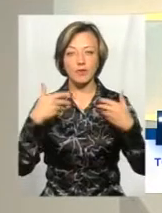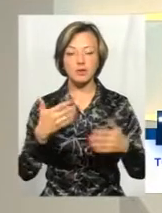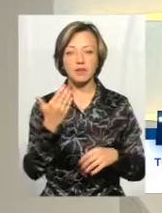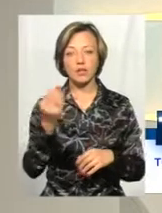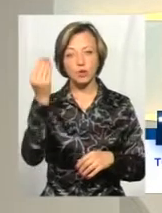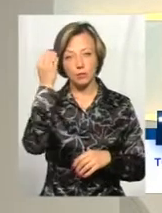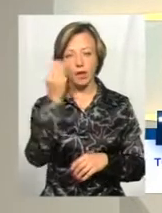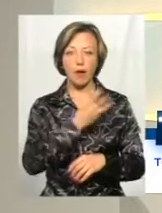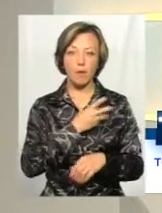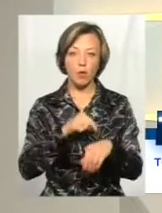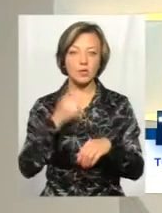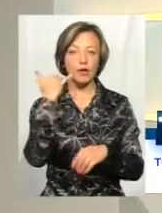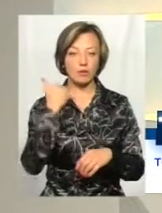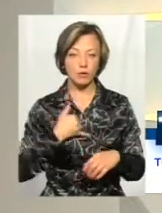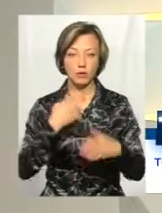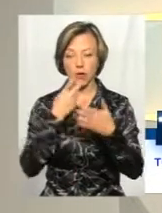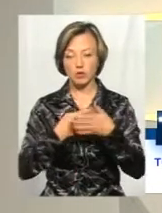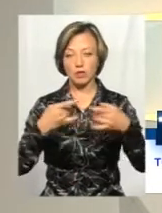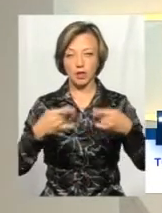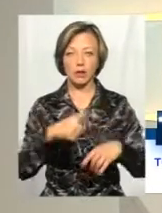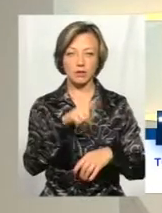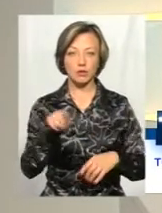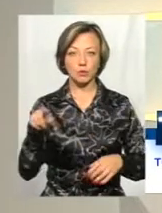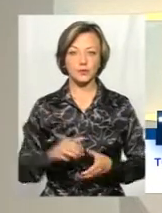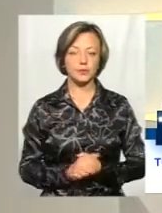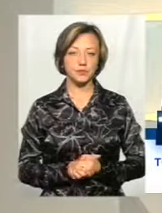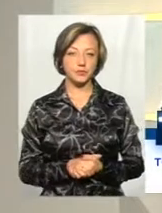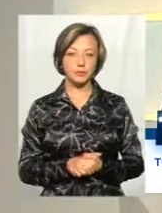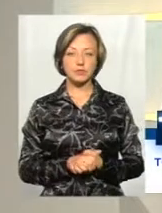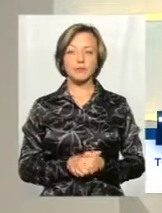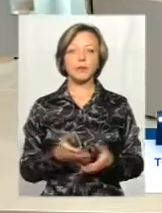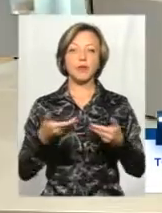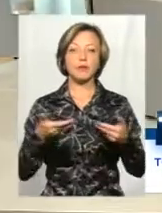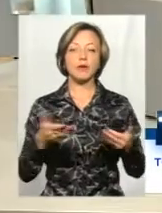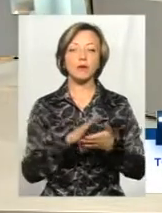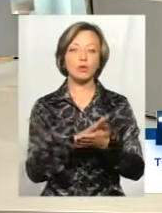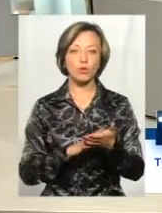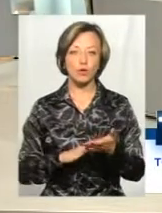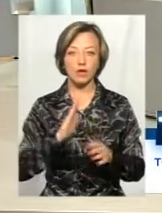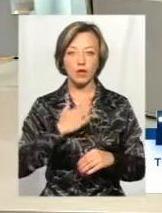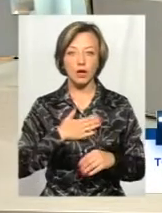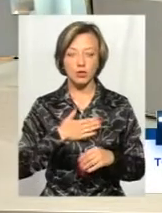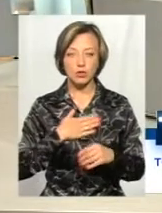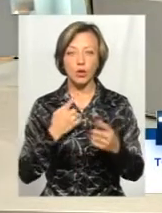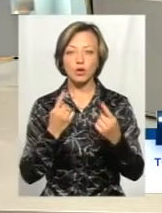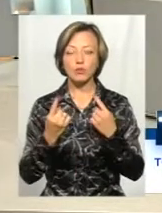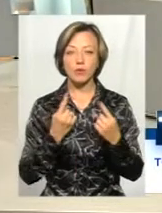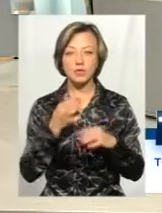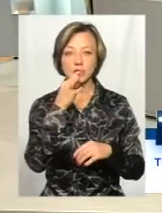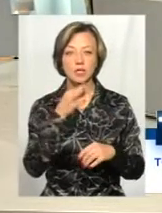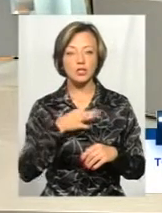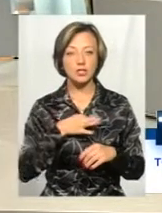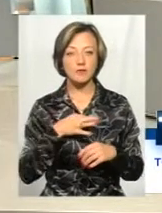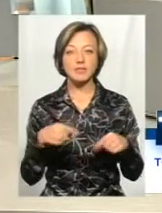ваші емоції, телефонуйте. Номера телефонів ви бачите на своїх екранах. А ми продовжуємо нашу розмову.